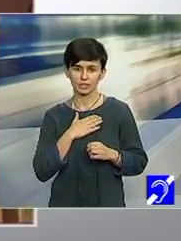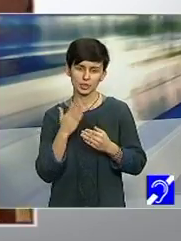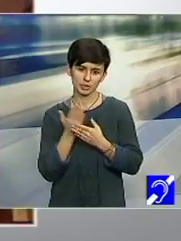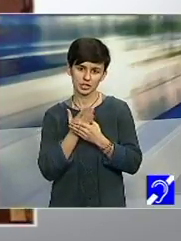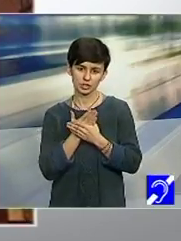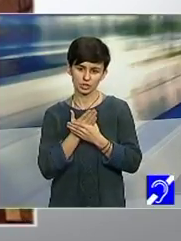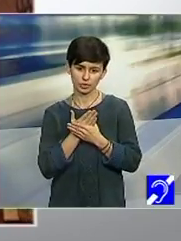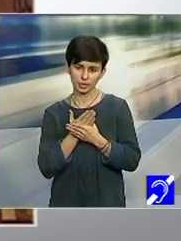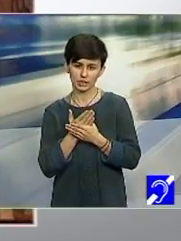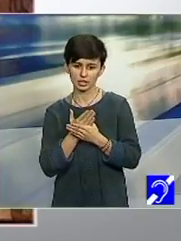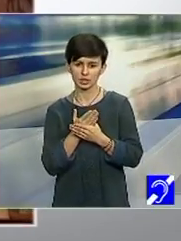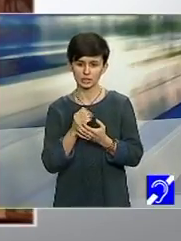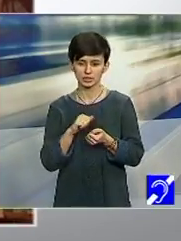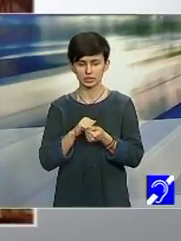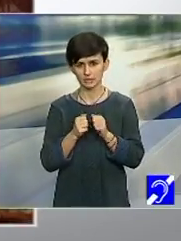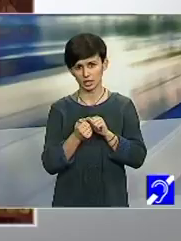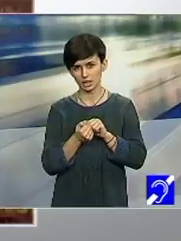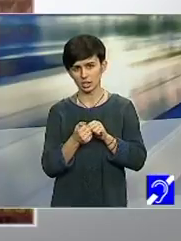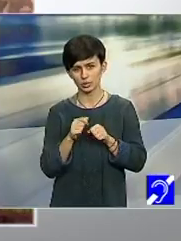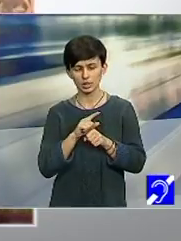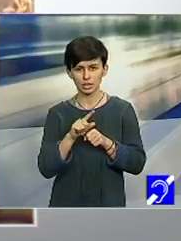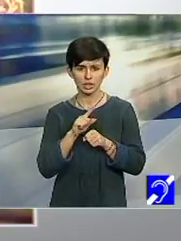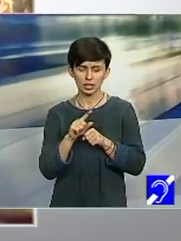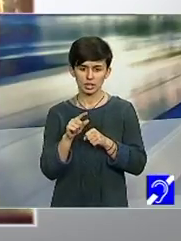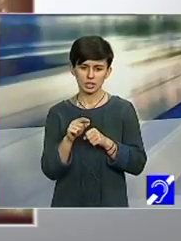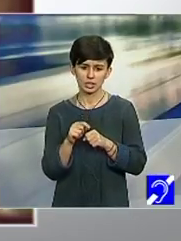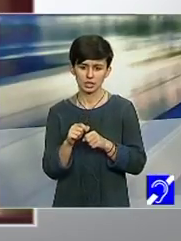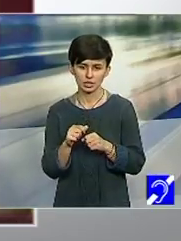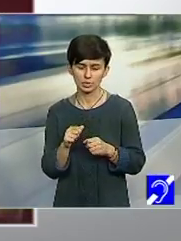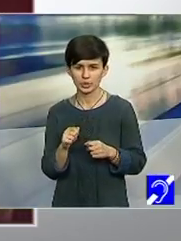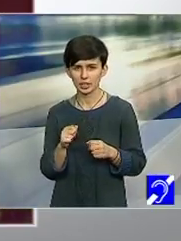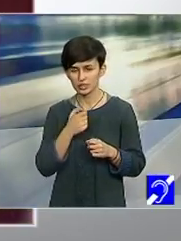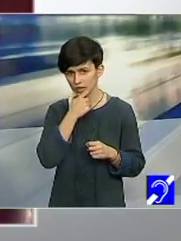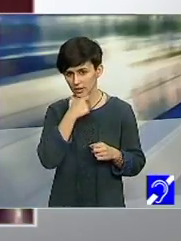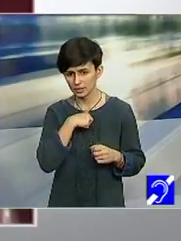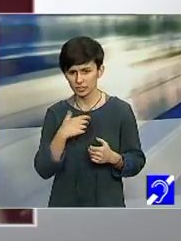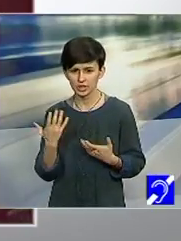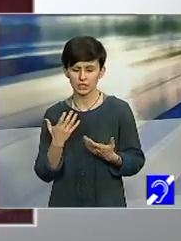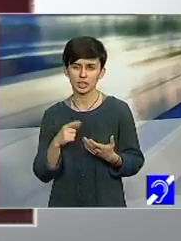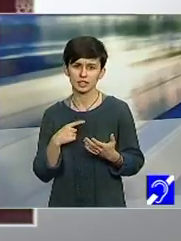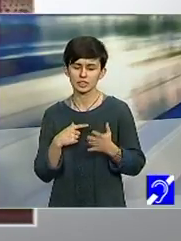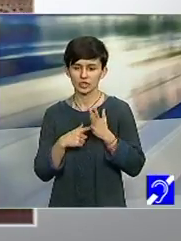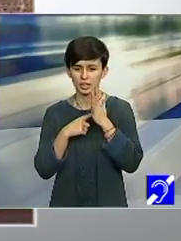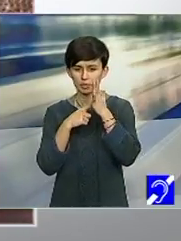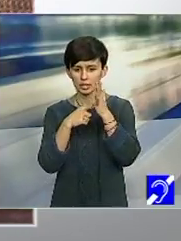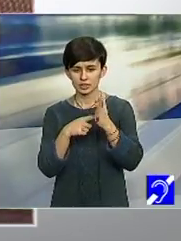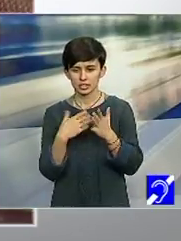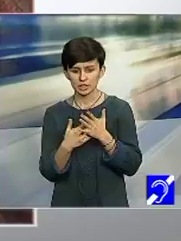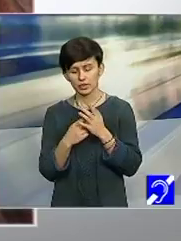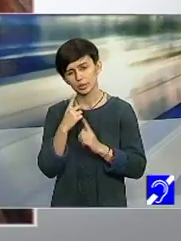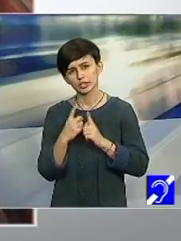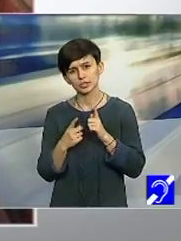documente sau artefacte care să fie reprezentative pentru anumite